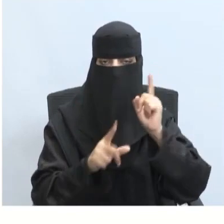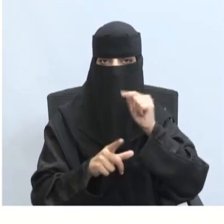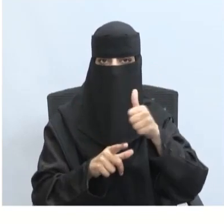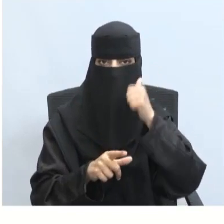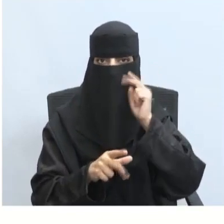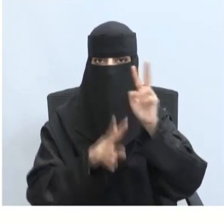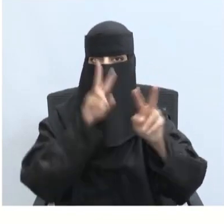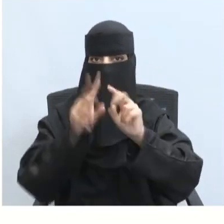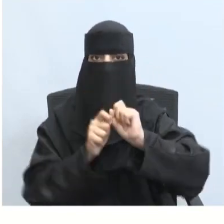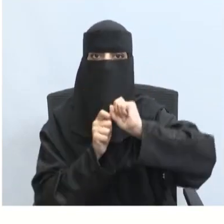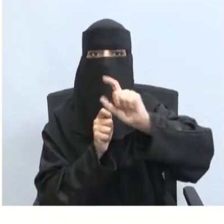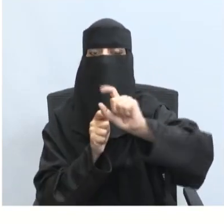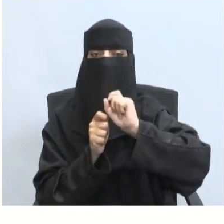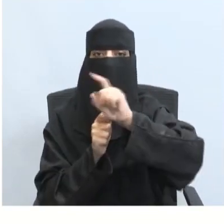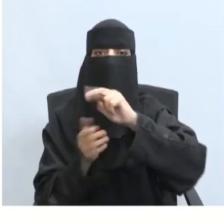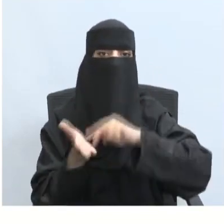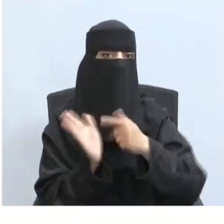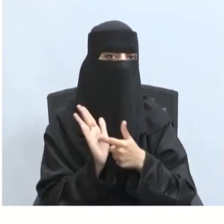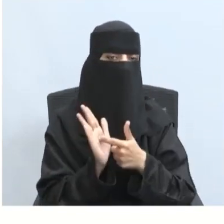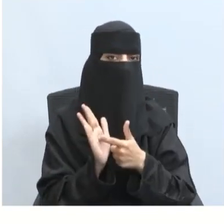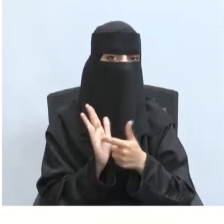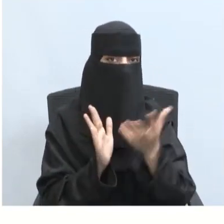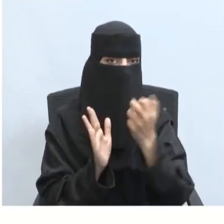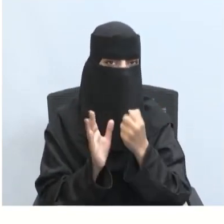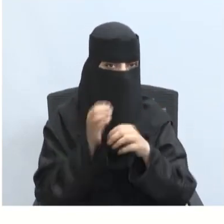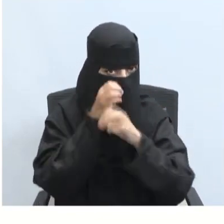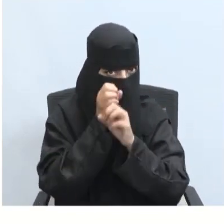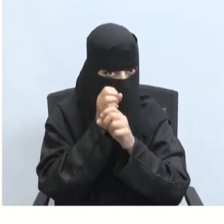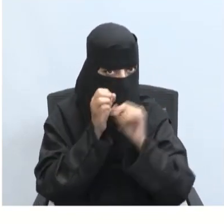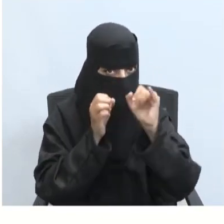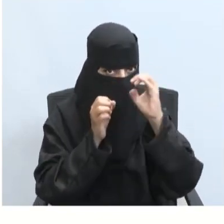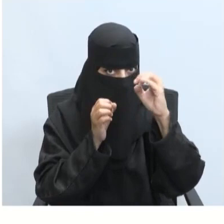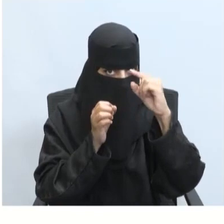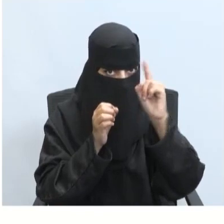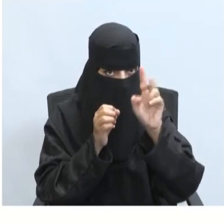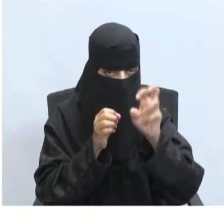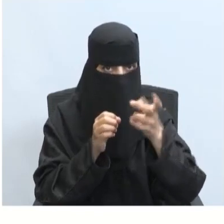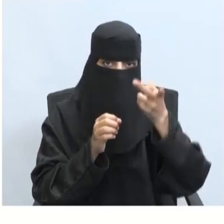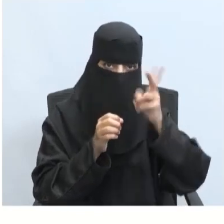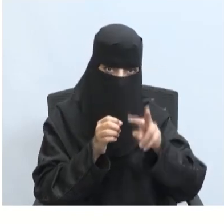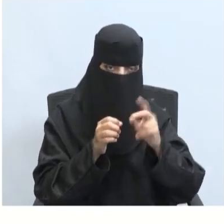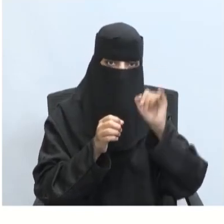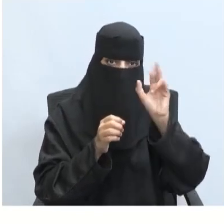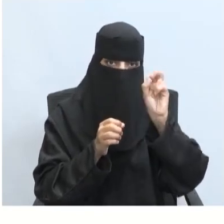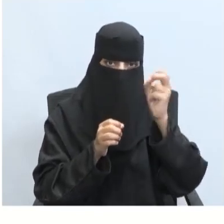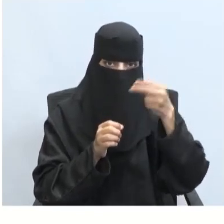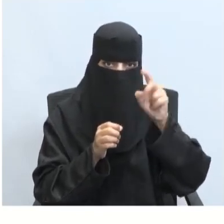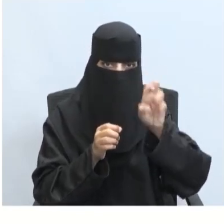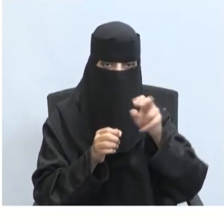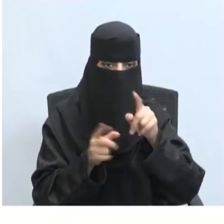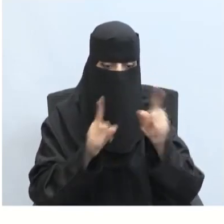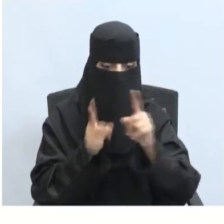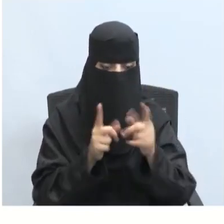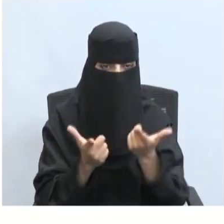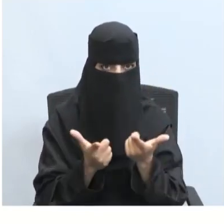يستطيع انه يرى الاشياء البعيده الى ماذا مراه محدبه او مراه مقعره عدسه محدبه او عدسه مقعره